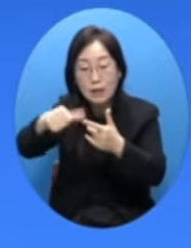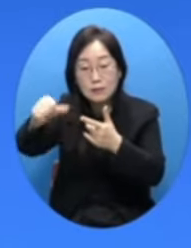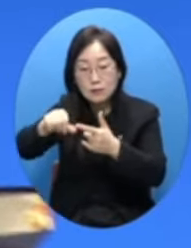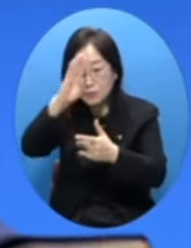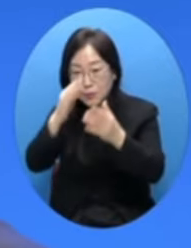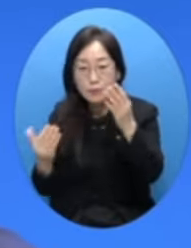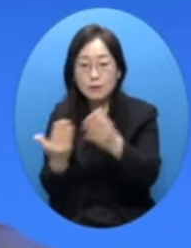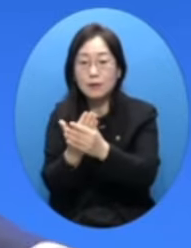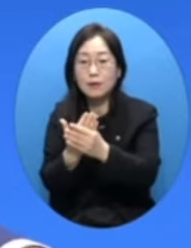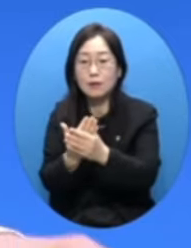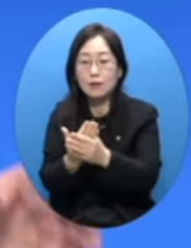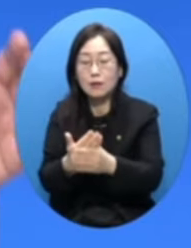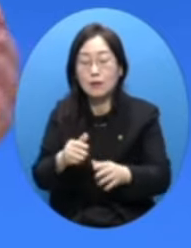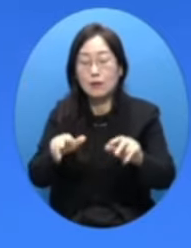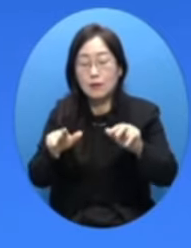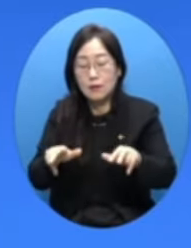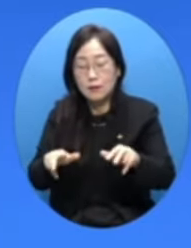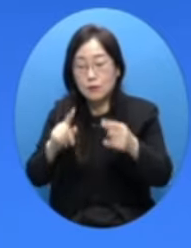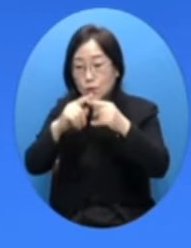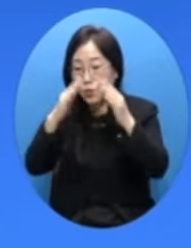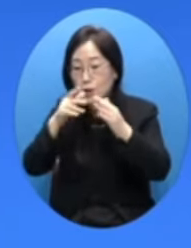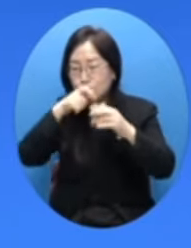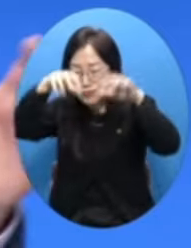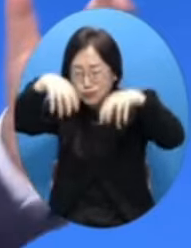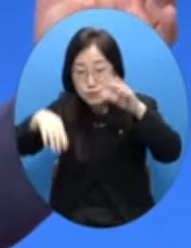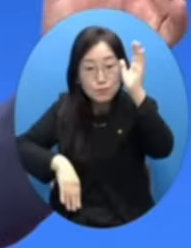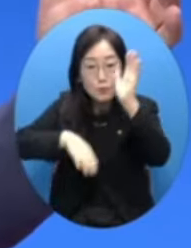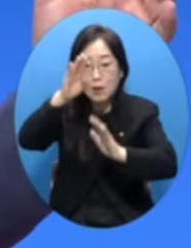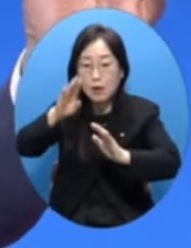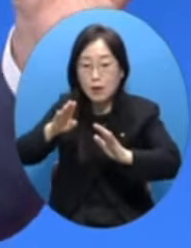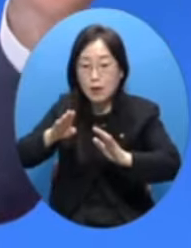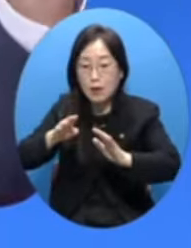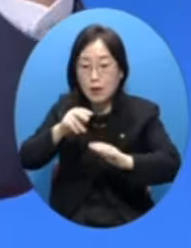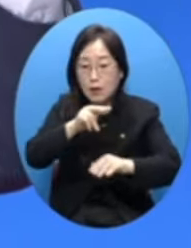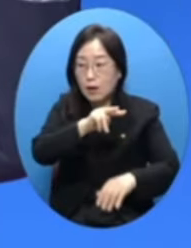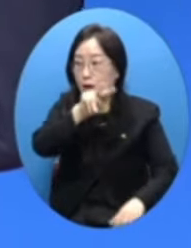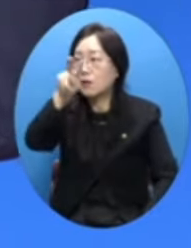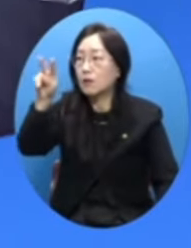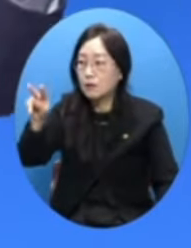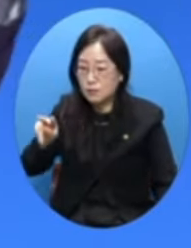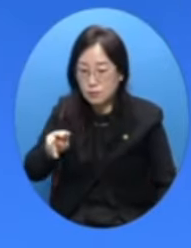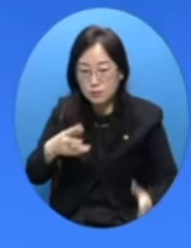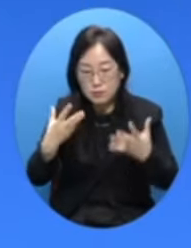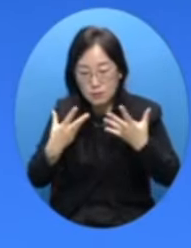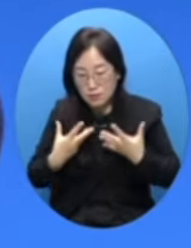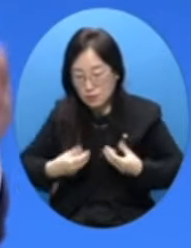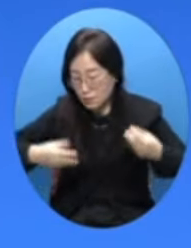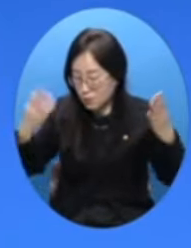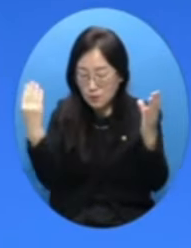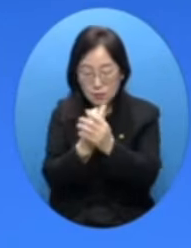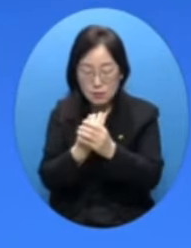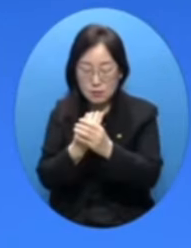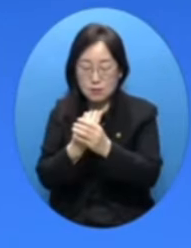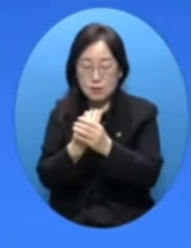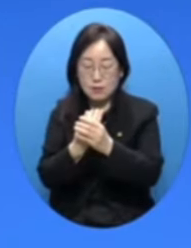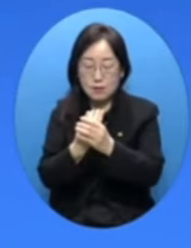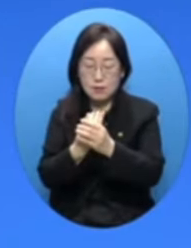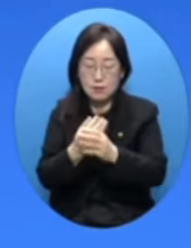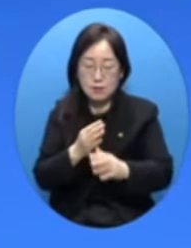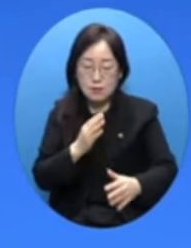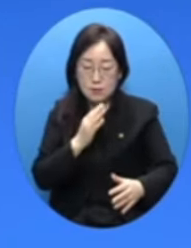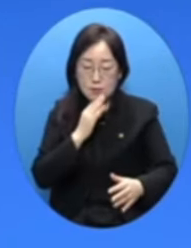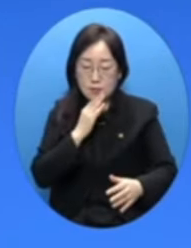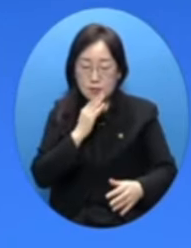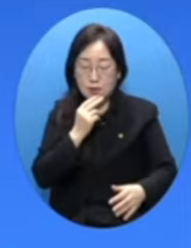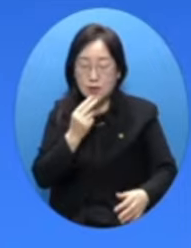걸려서 정말 교회는 침수되고 어디를 바라봐도 그냥 절망으로 철창에 둘러싸인 마치